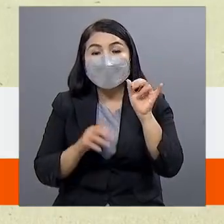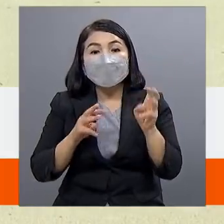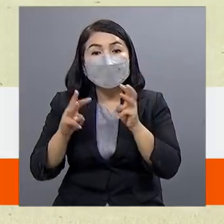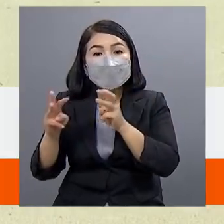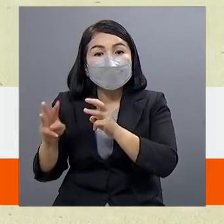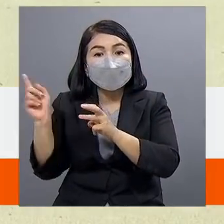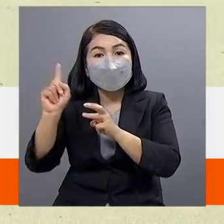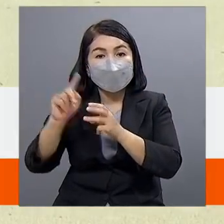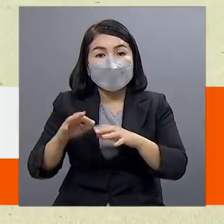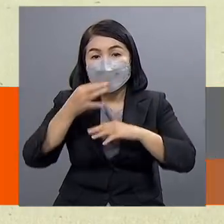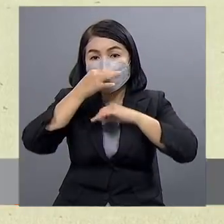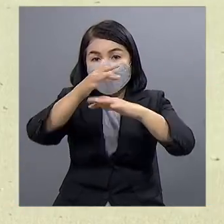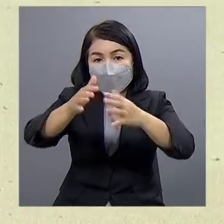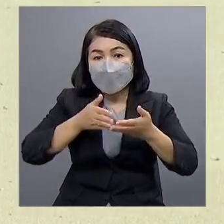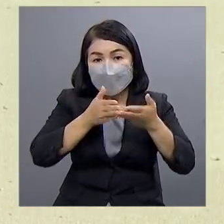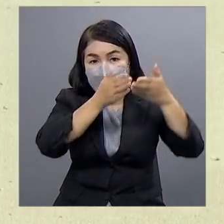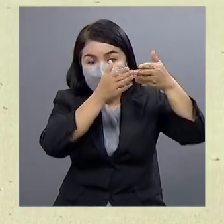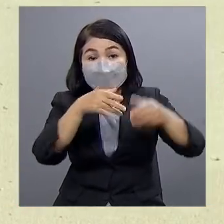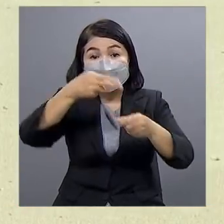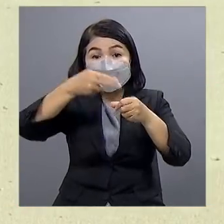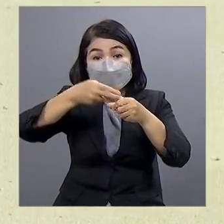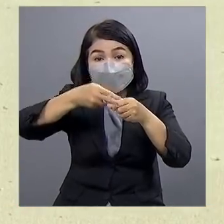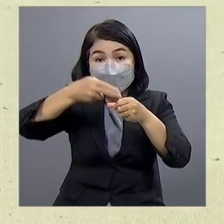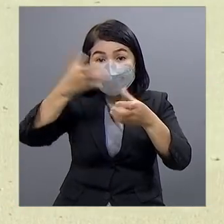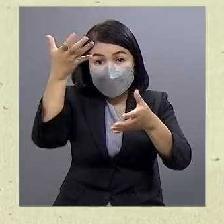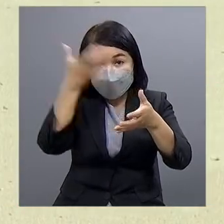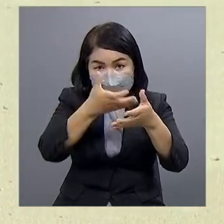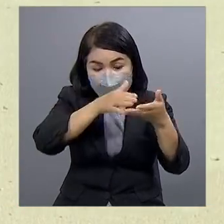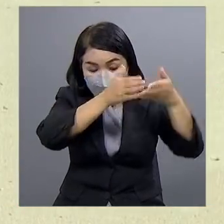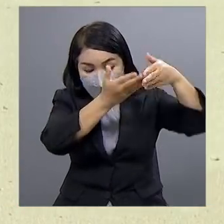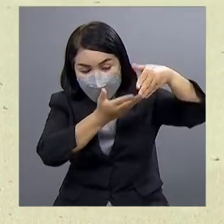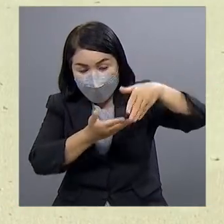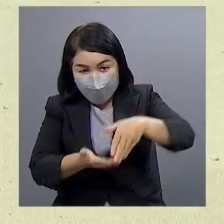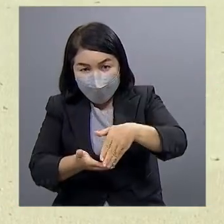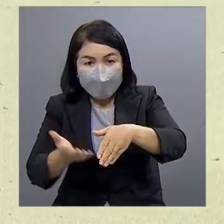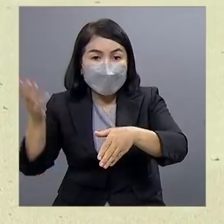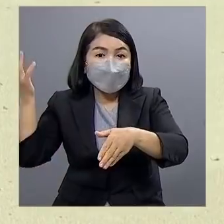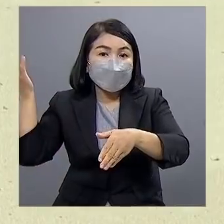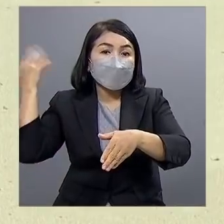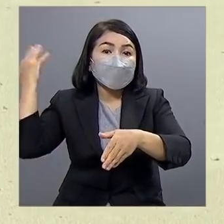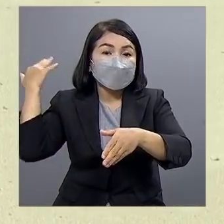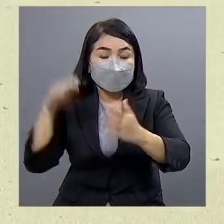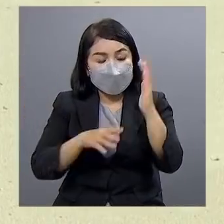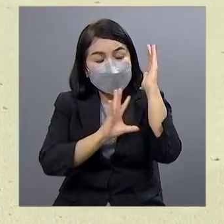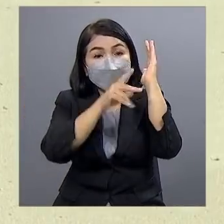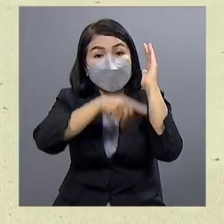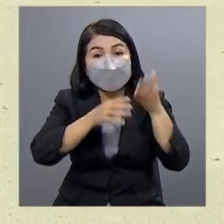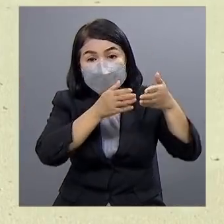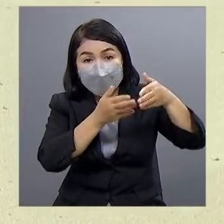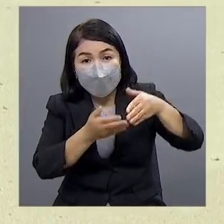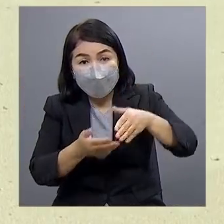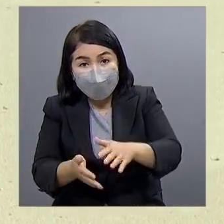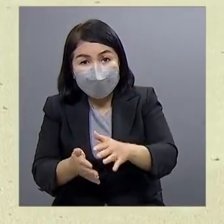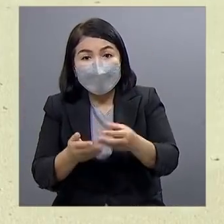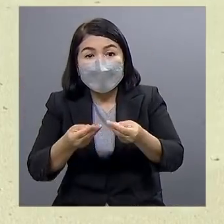ทุกน้ำมันที่อับปางลงบริเวณน่านน้ำจังหวัดชุมพรในวันไหนนะครับและก็มีความกังวลถึงผลกระ